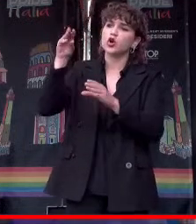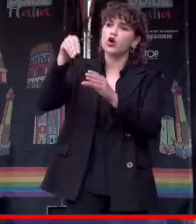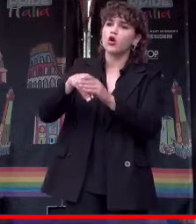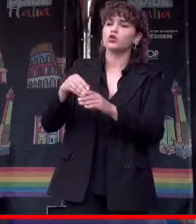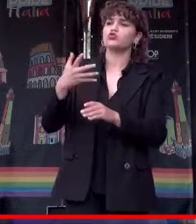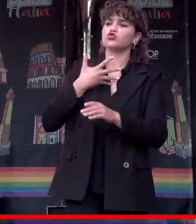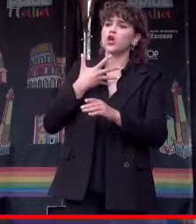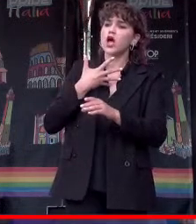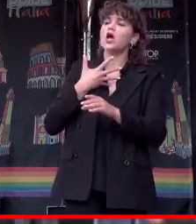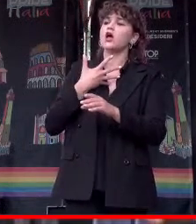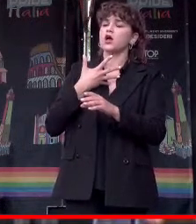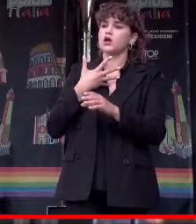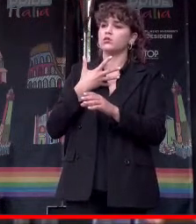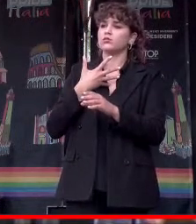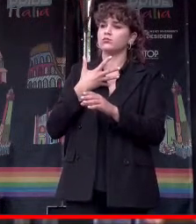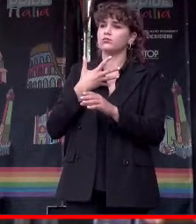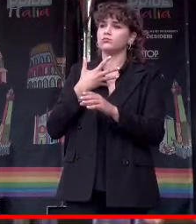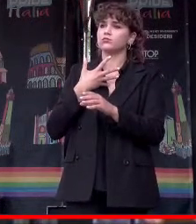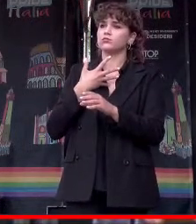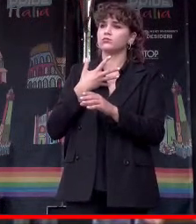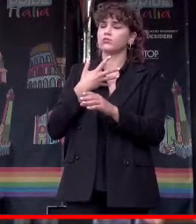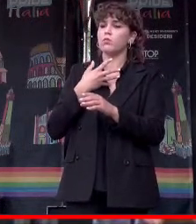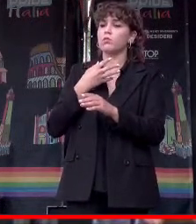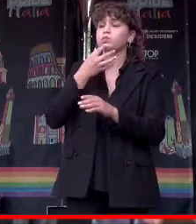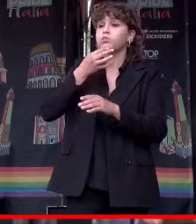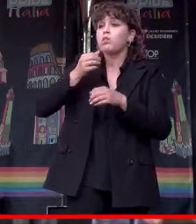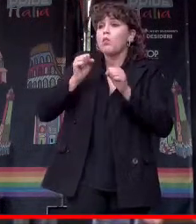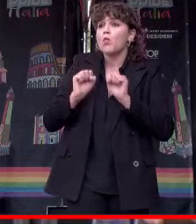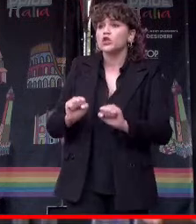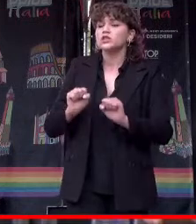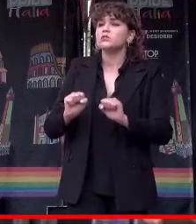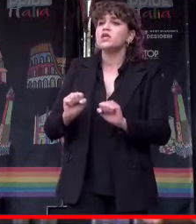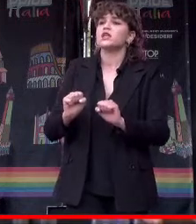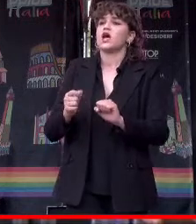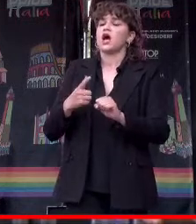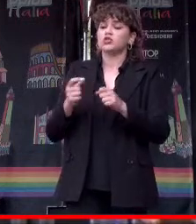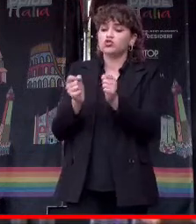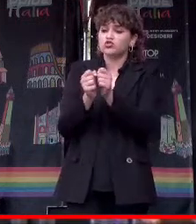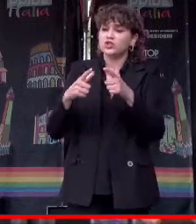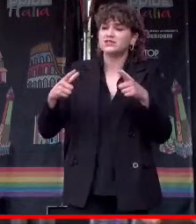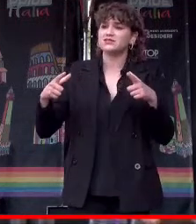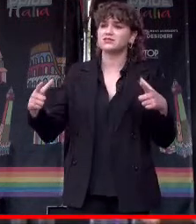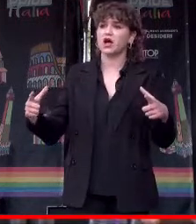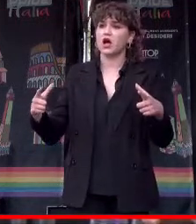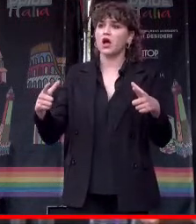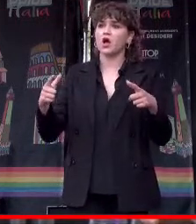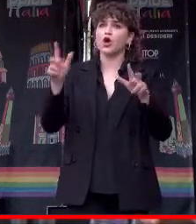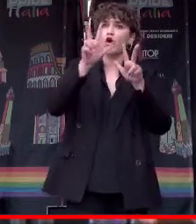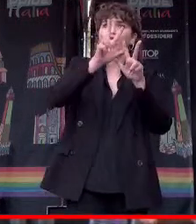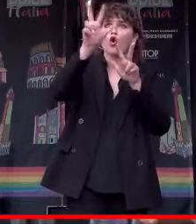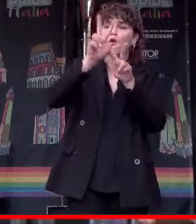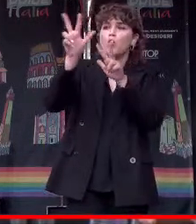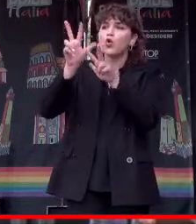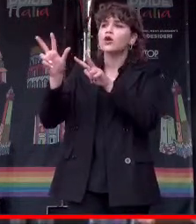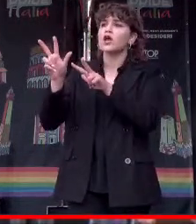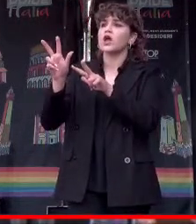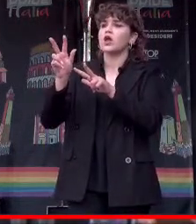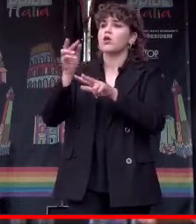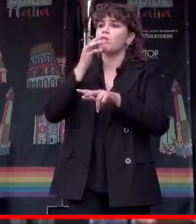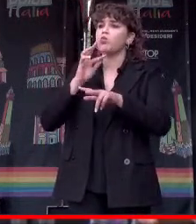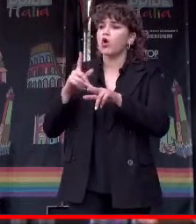propulsivo all'eliminazione, a rendere questa città e non solo tutti questi comuni liberi per ogni